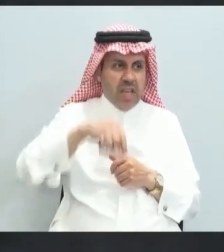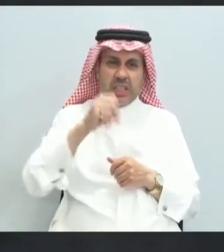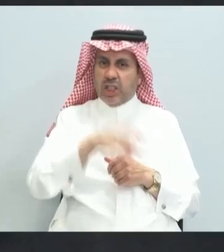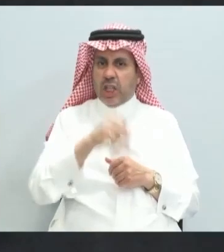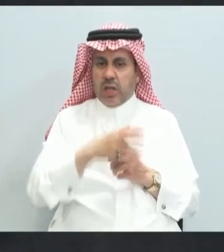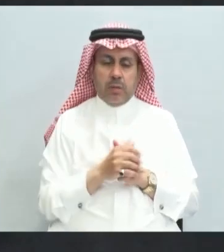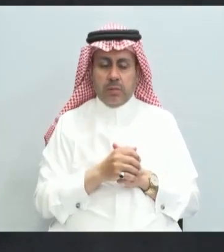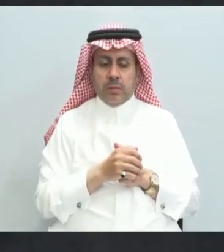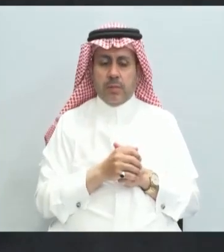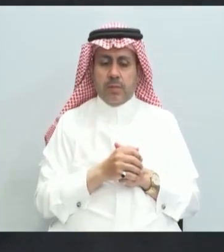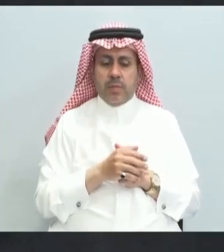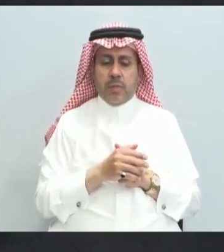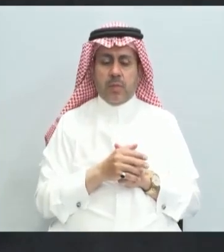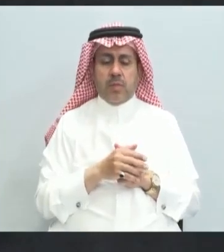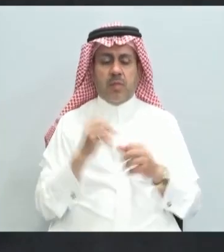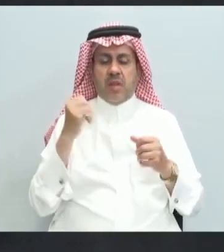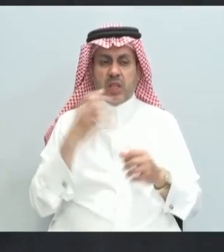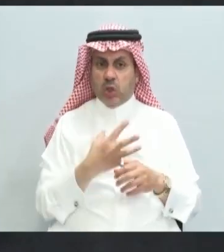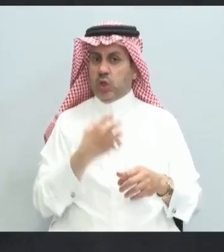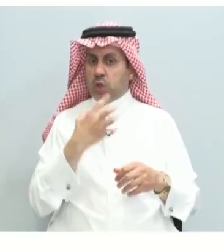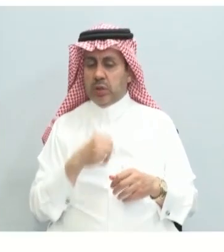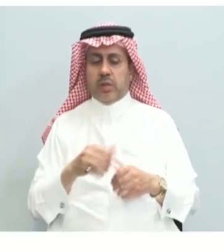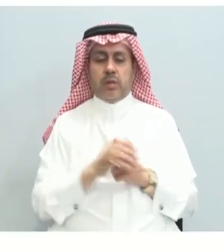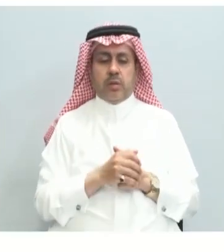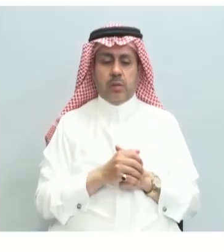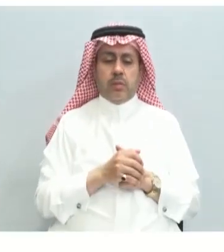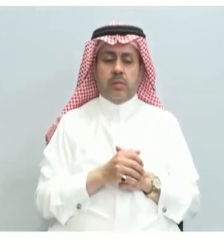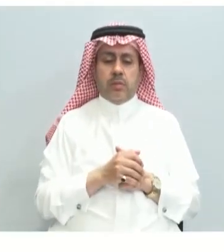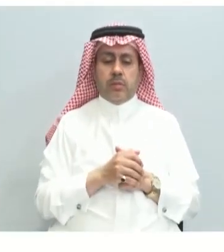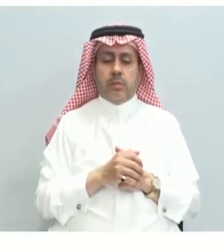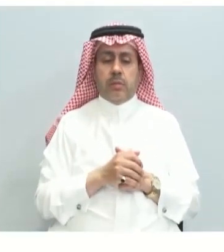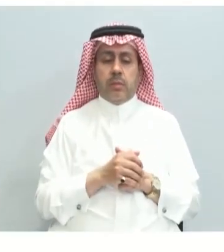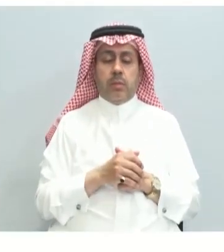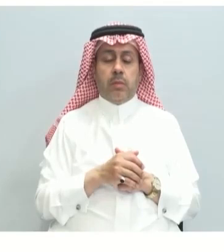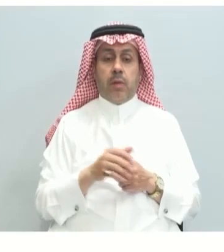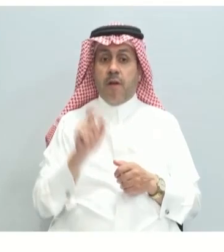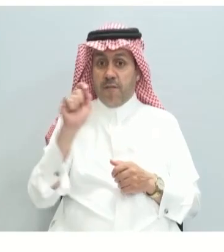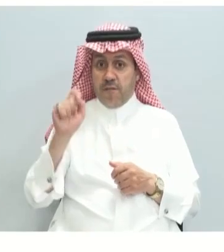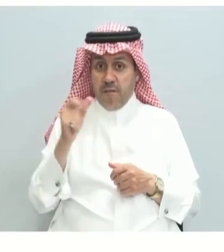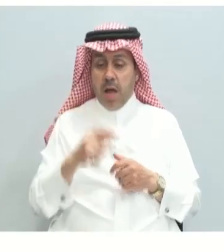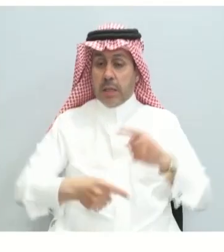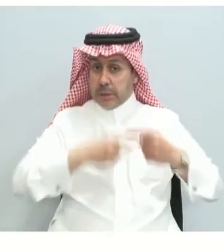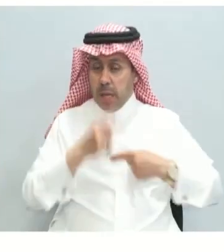عن كل أمر جميل، دائما يتوقع الشر، أما المتفائل دائما